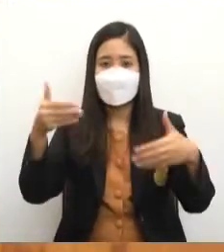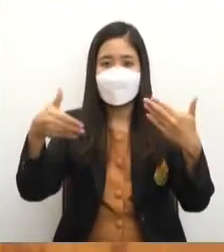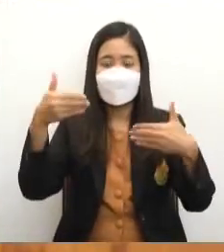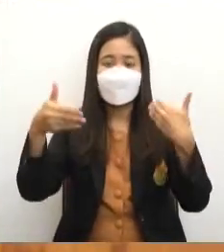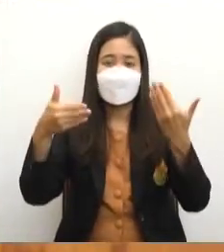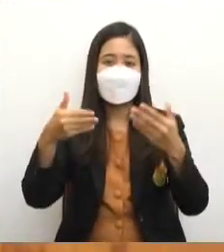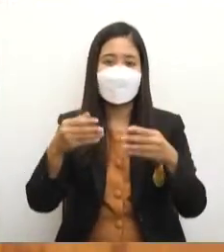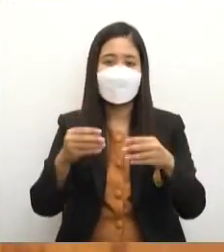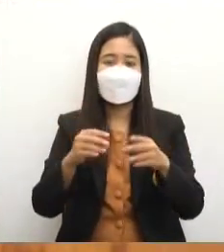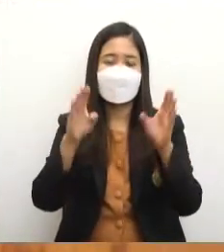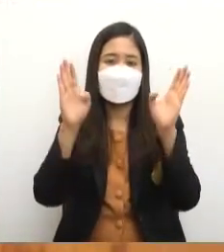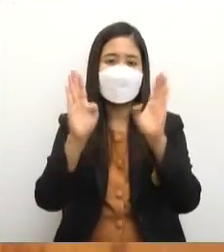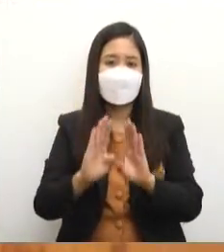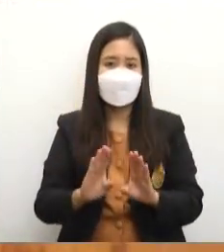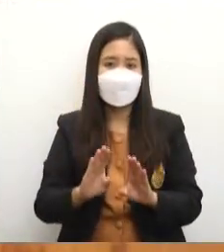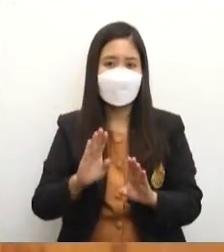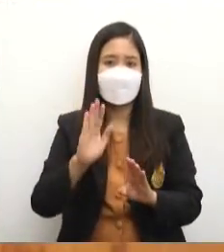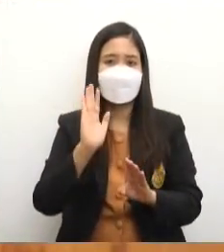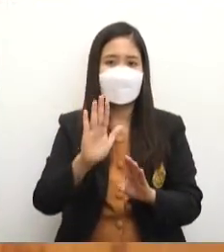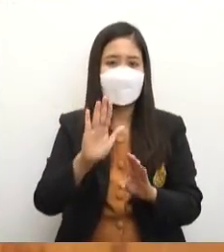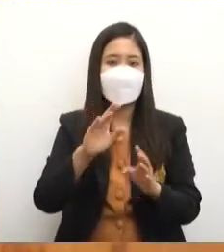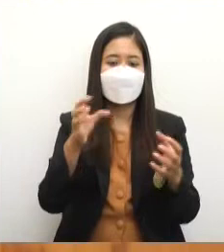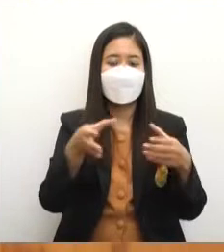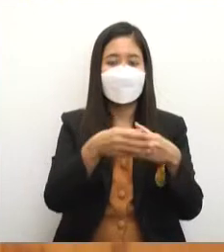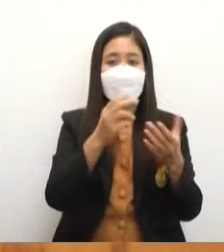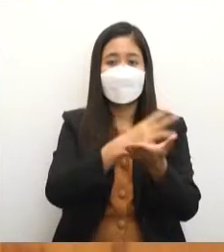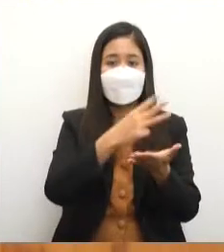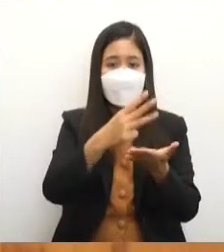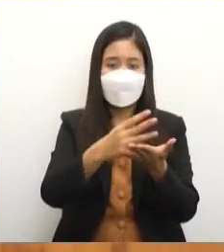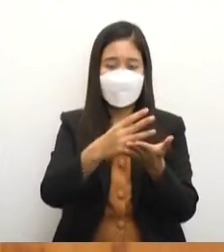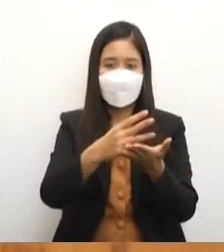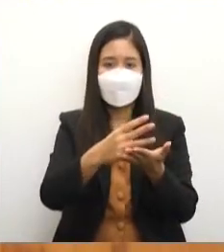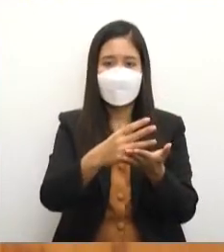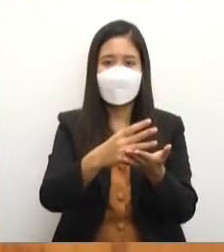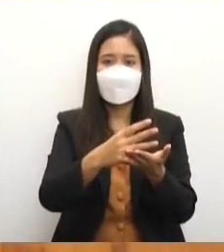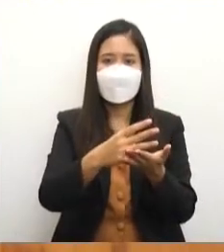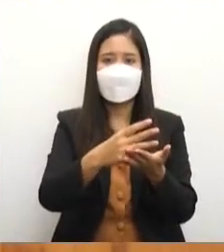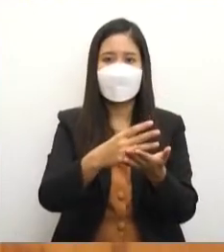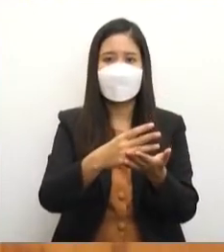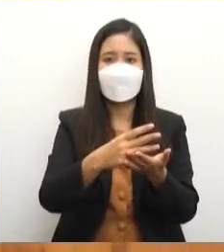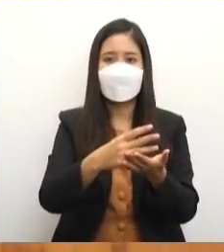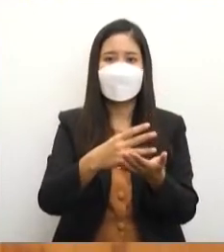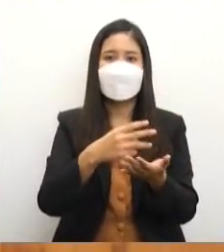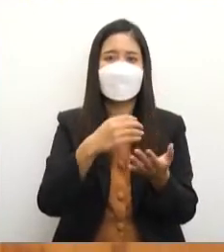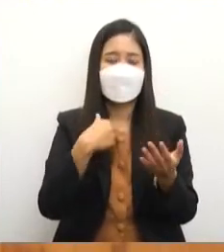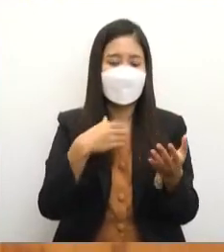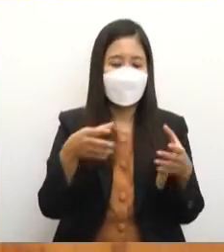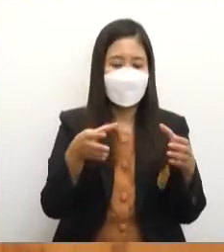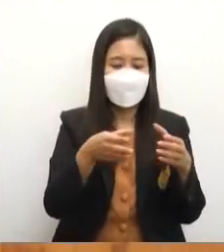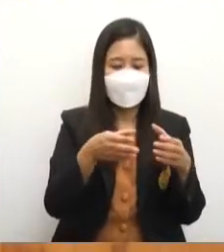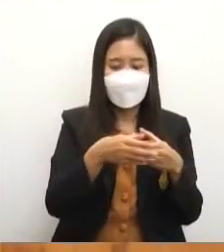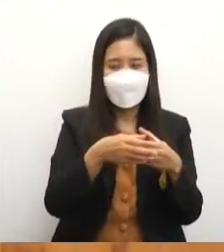นในรูปแบบของ8กลุ่มสาระแล้วก็สำหรับการวัดและประเมินผลก็คือเราจะใช้วิธี